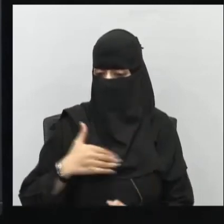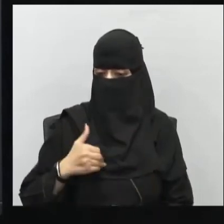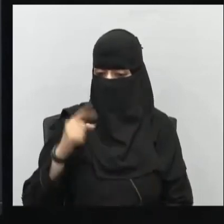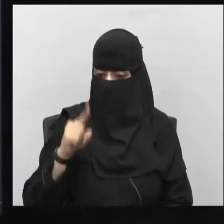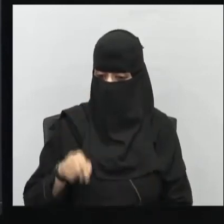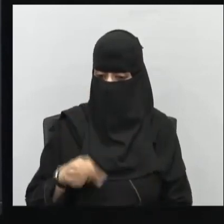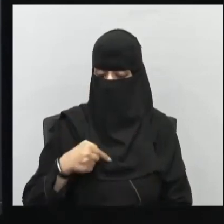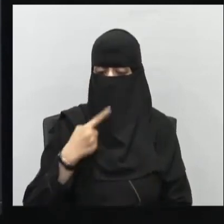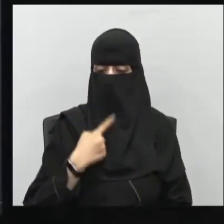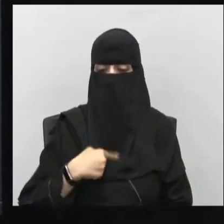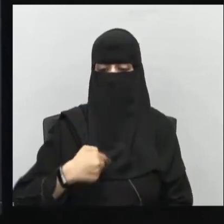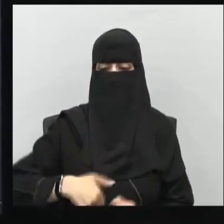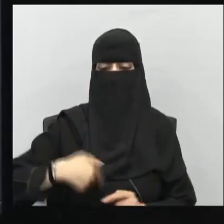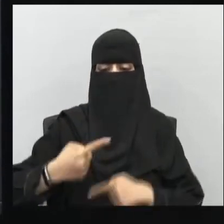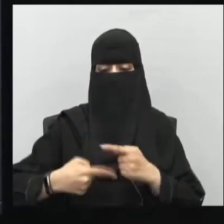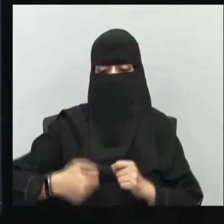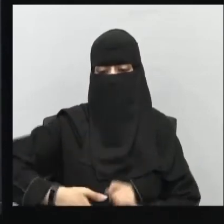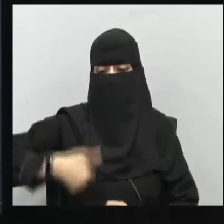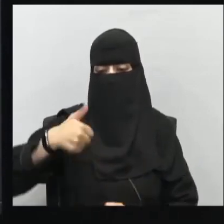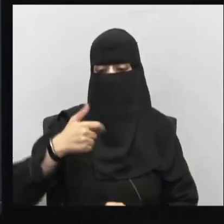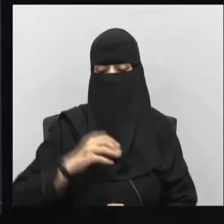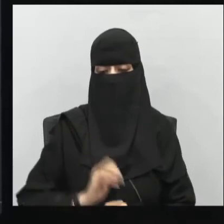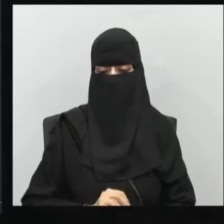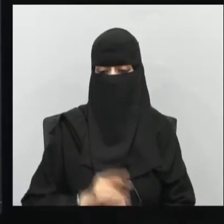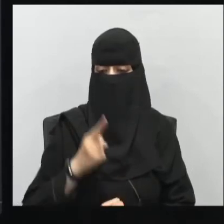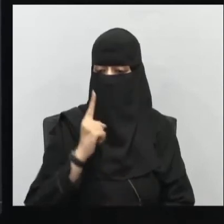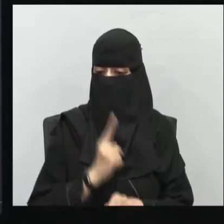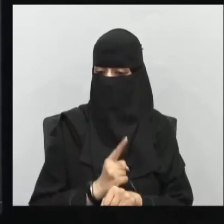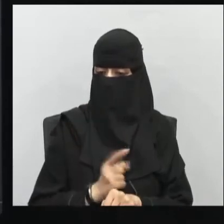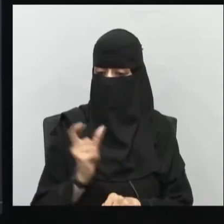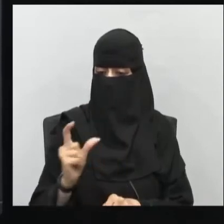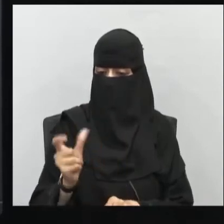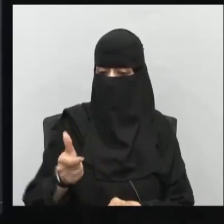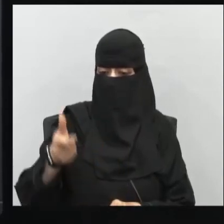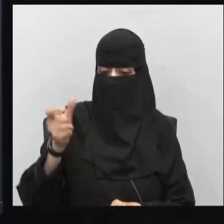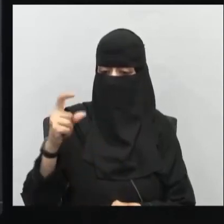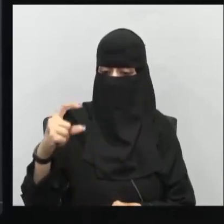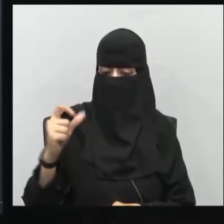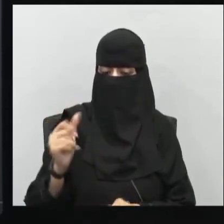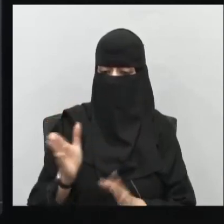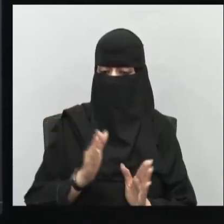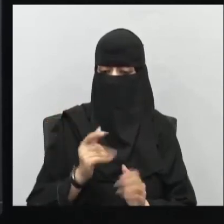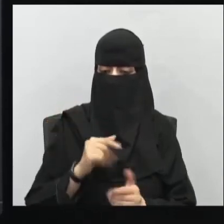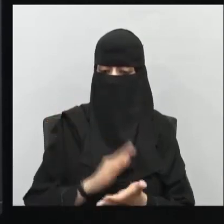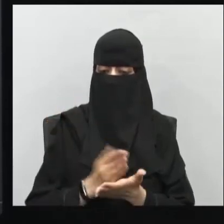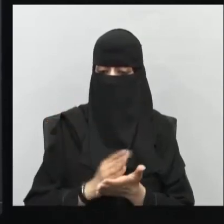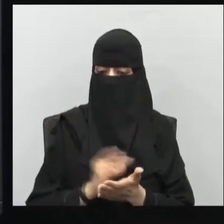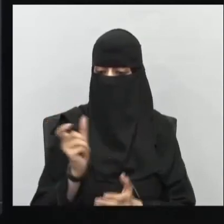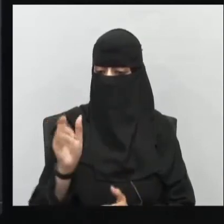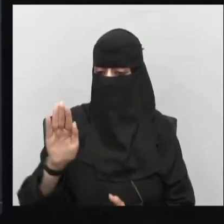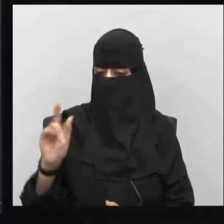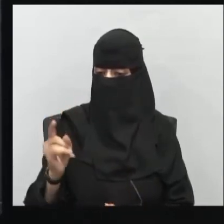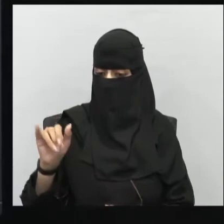اليوم؟ أتمنى أن تكونوا دوما بأفضل حال. أنا المعلمة رناد عبد الرحمن الطعيمي وزميلتي